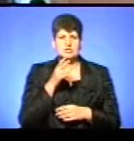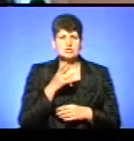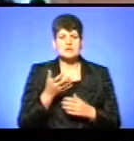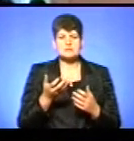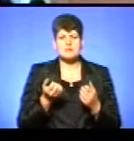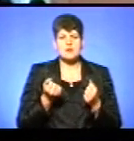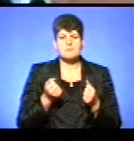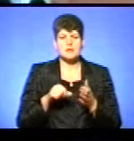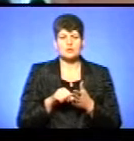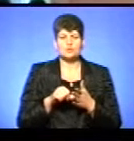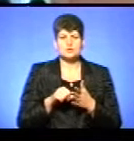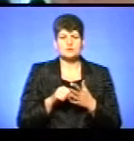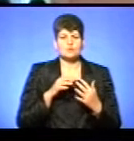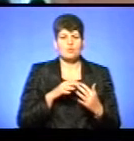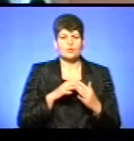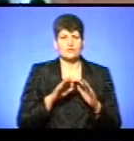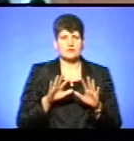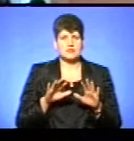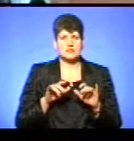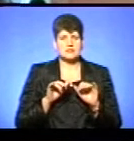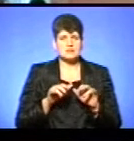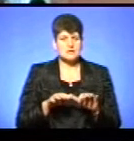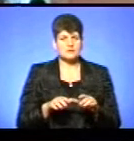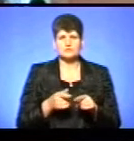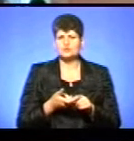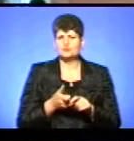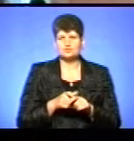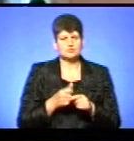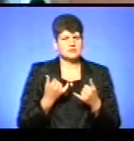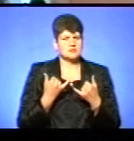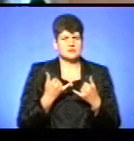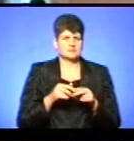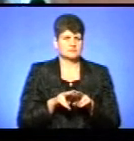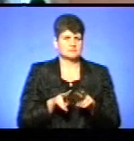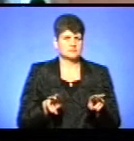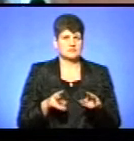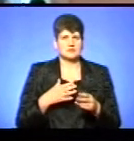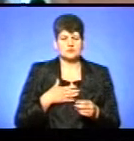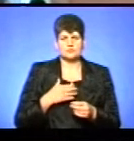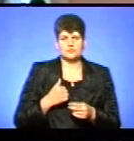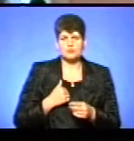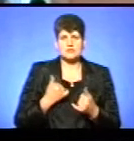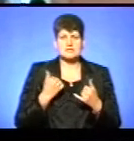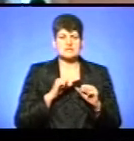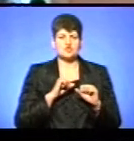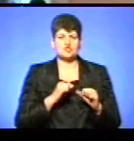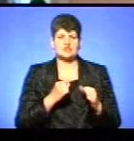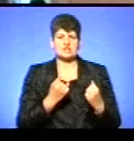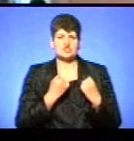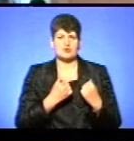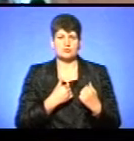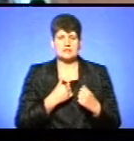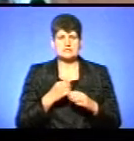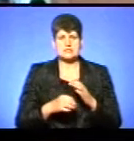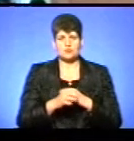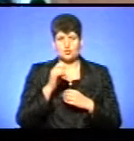приймали участь в бойових діях, і вони дуже схожі з зараз нашими вояками, які захищають нас на сході України, які